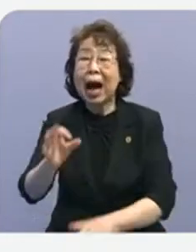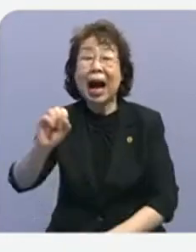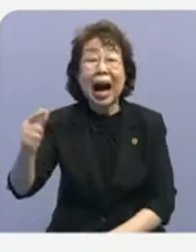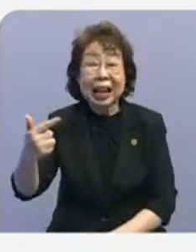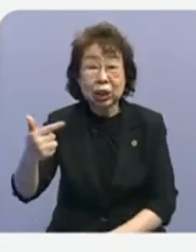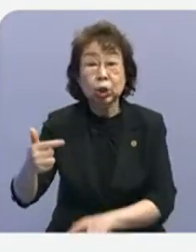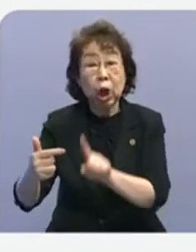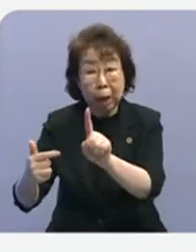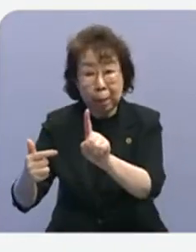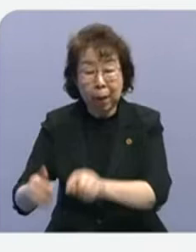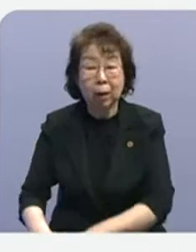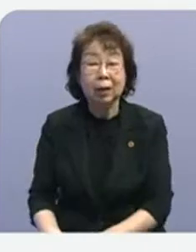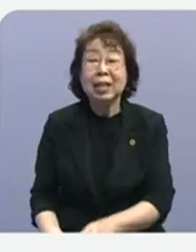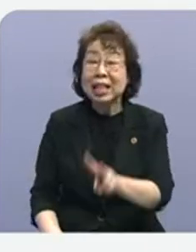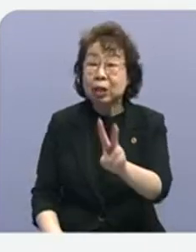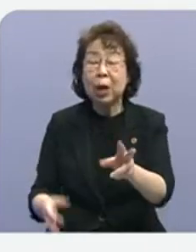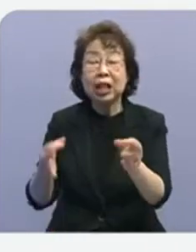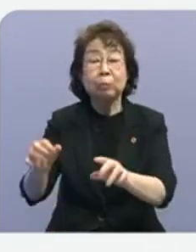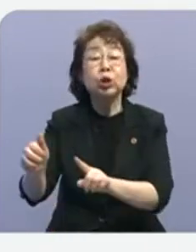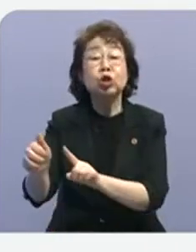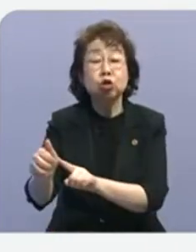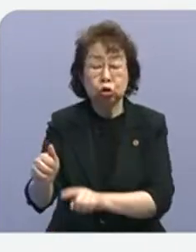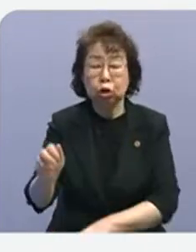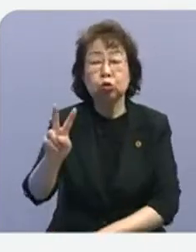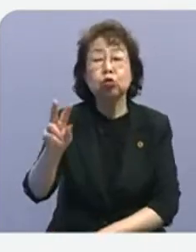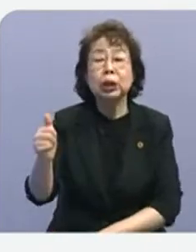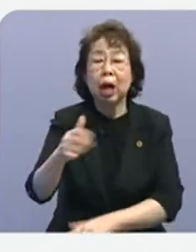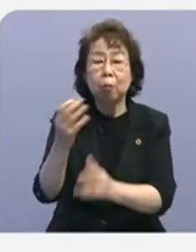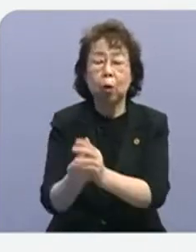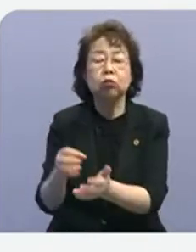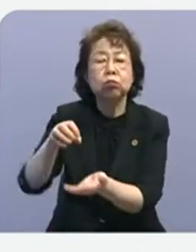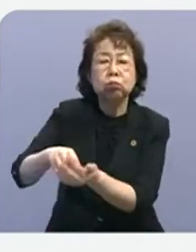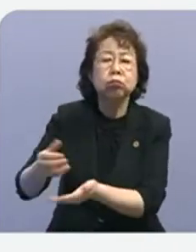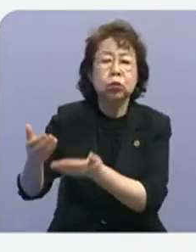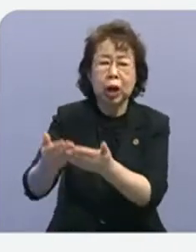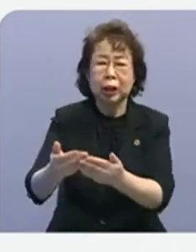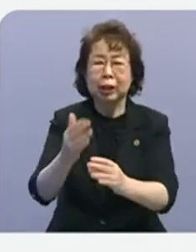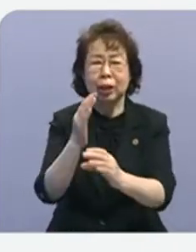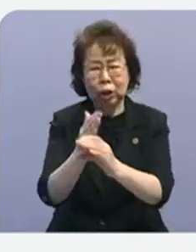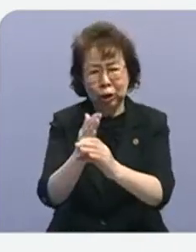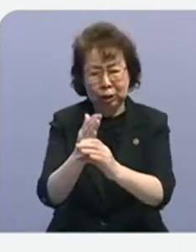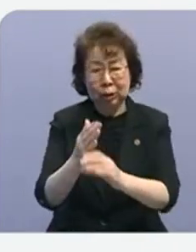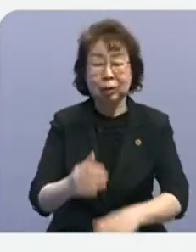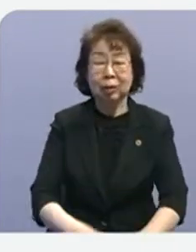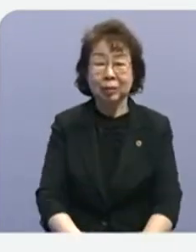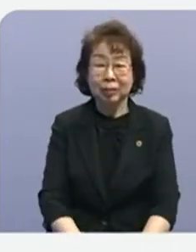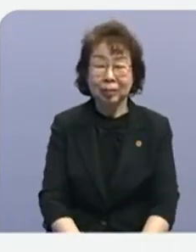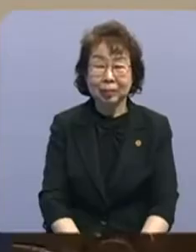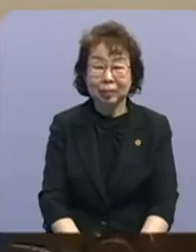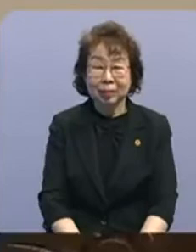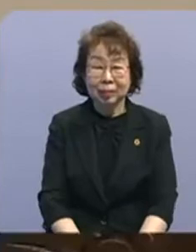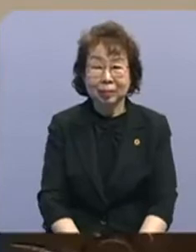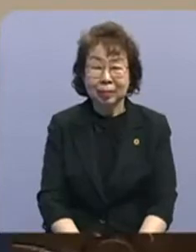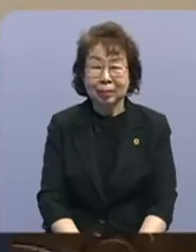건설현장 위원장 김 진주시장 학비 현장 위원장을 비례대표 1 이번에 배치했습니다